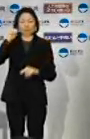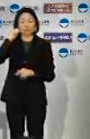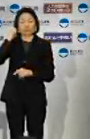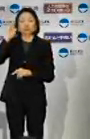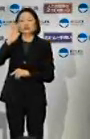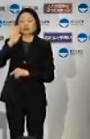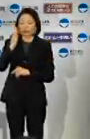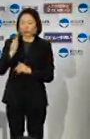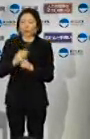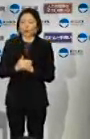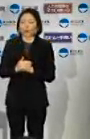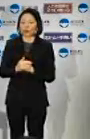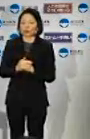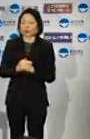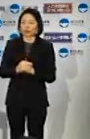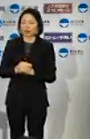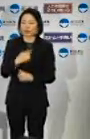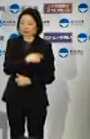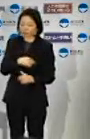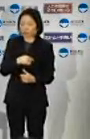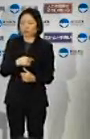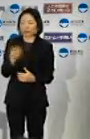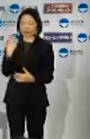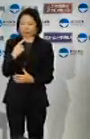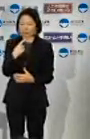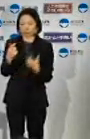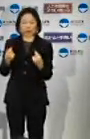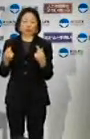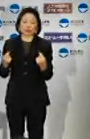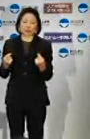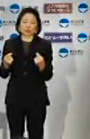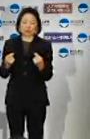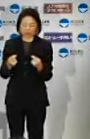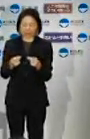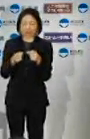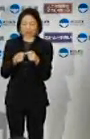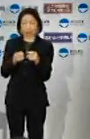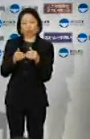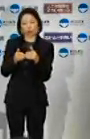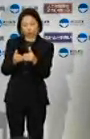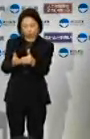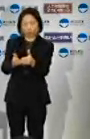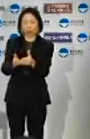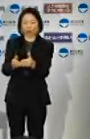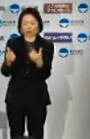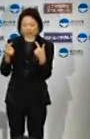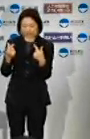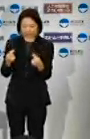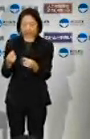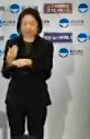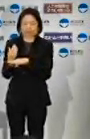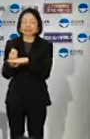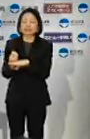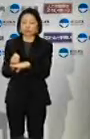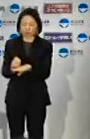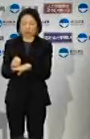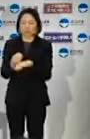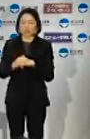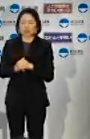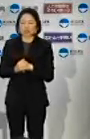ども、精神はそういうことですよ。さっきから申し上げているこの航路をしっかり、維持し、そ